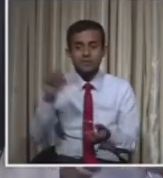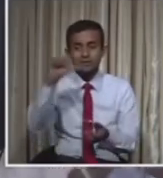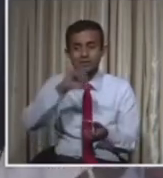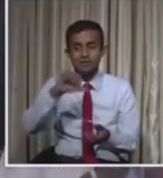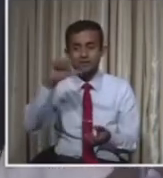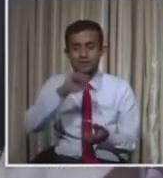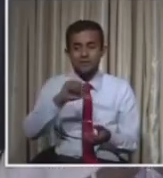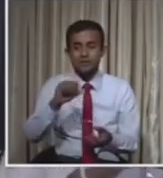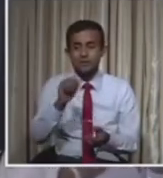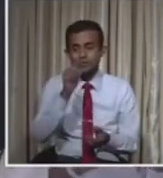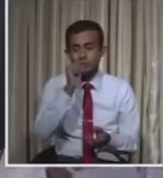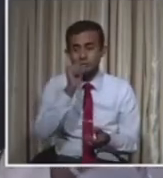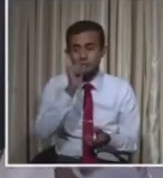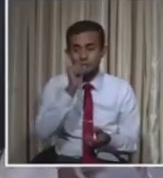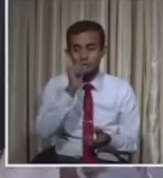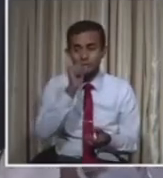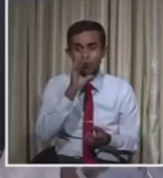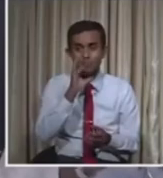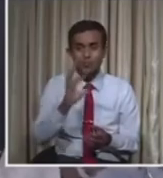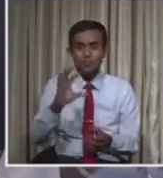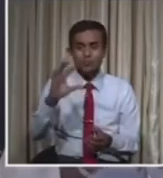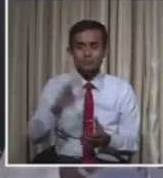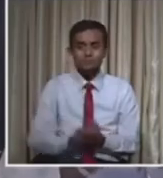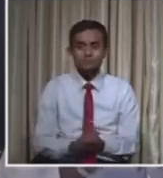මෙයාට පොවන්න ඕන මේ කුක්කු බෝතලය